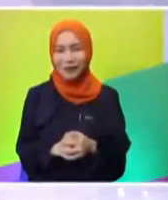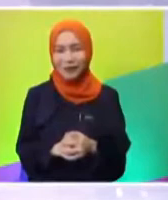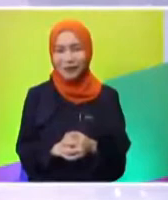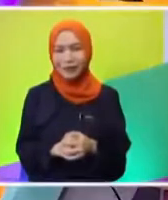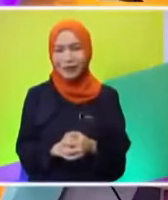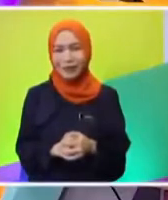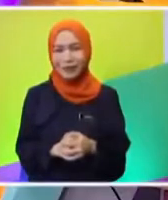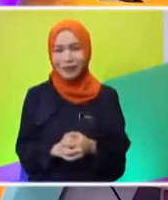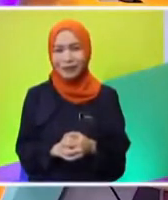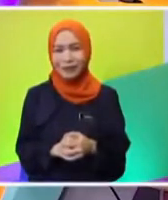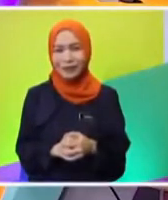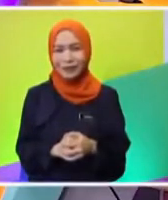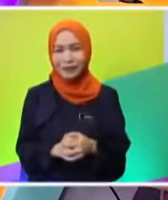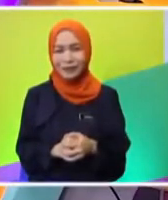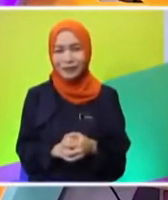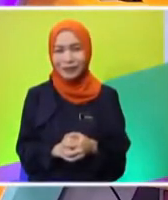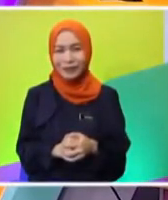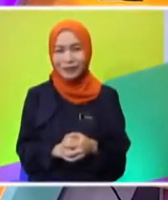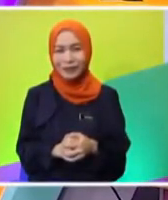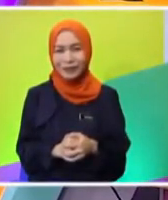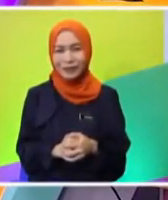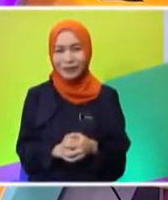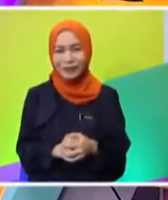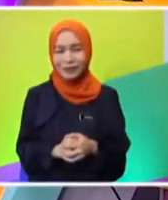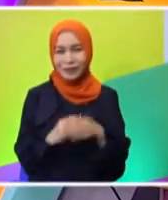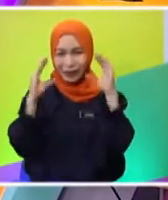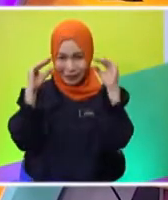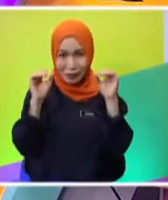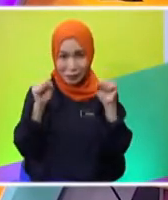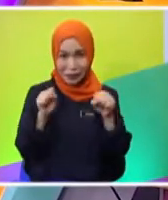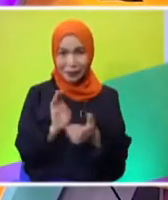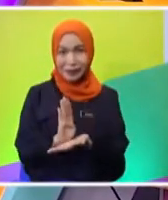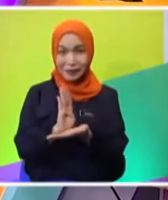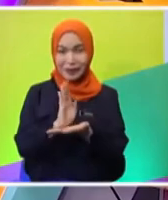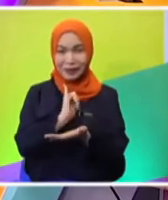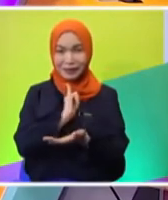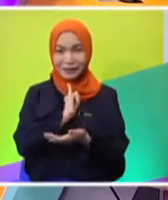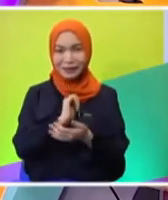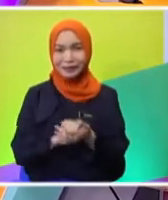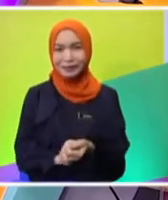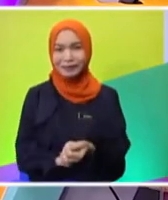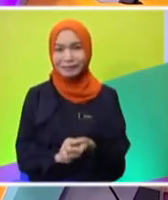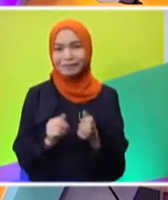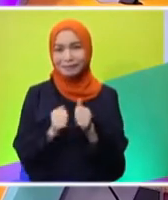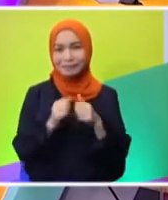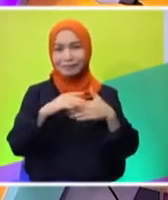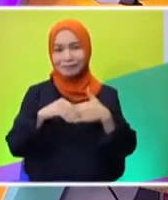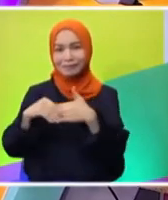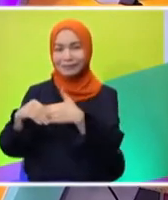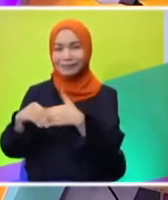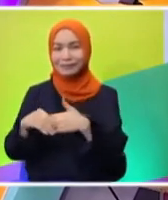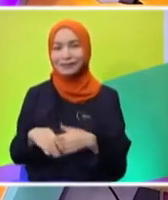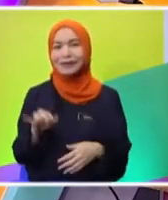Hey hazrina bye dengan bimbingan serta maka